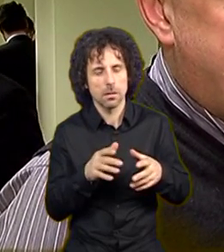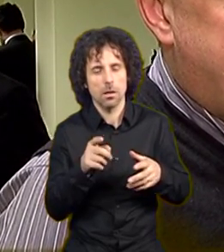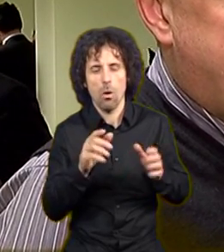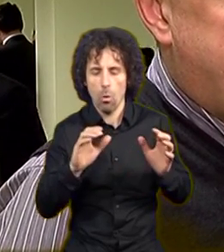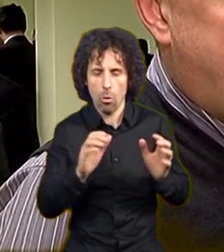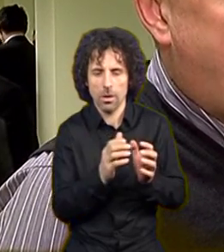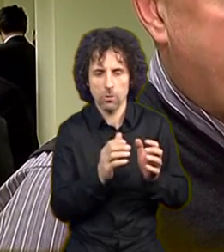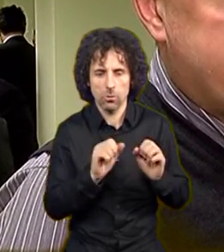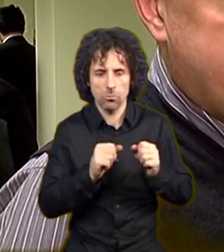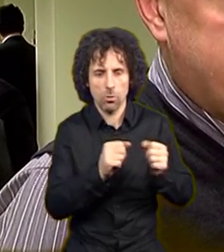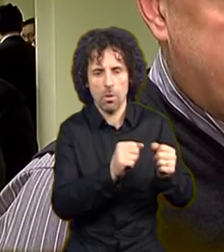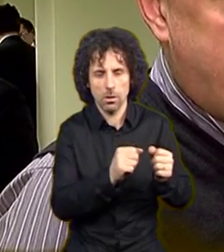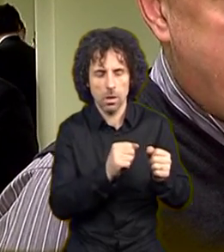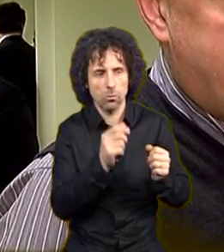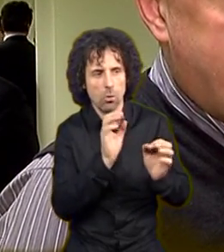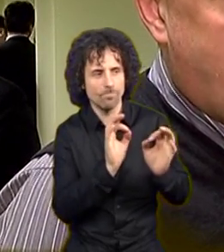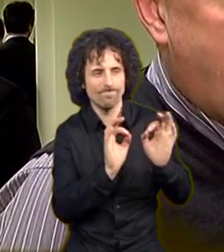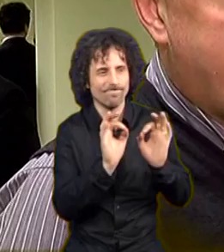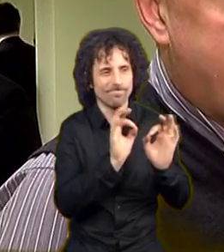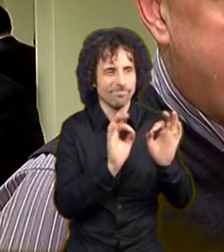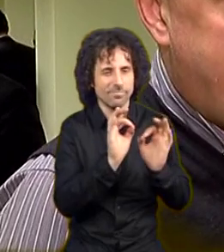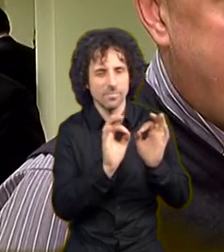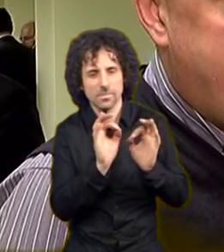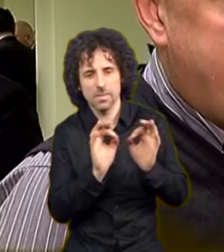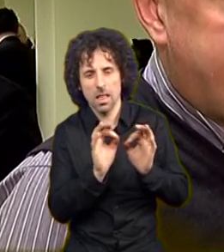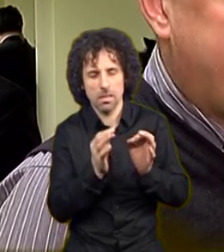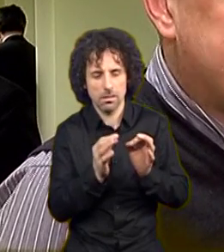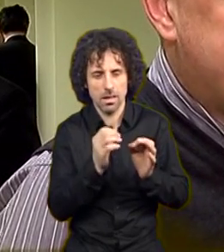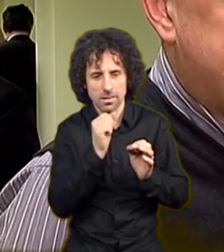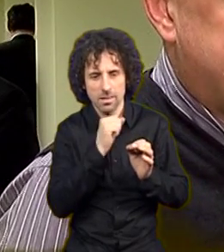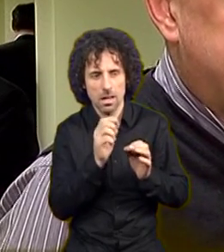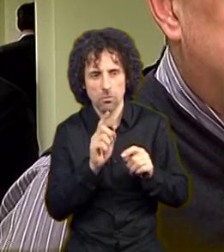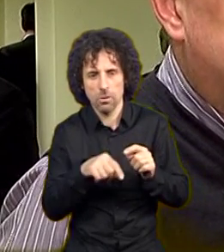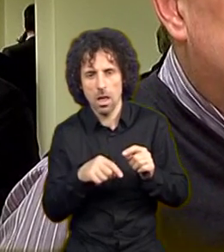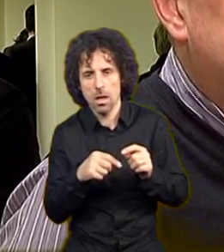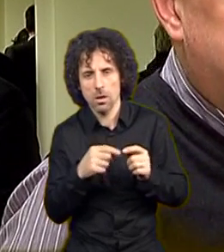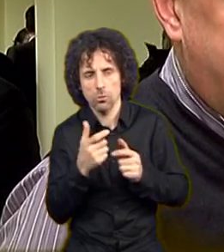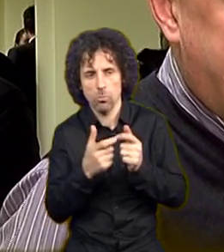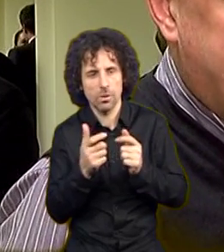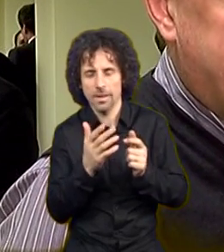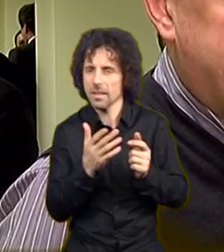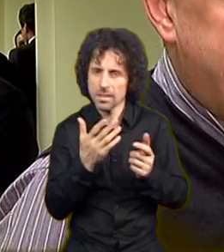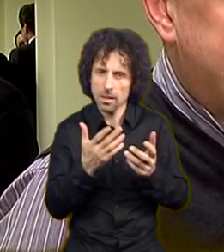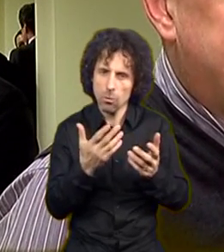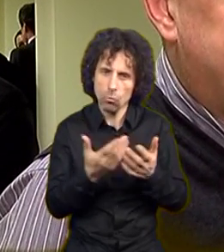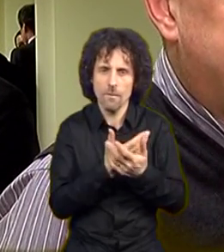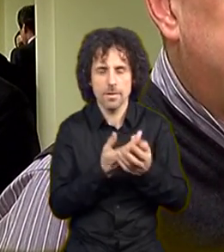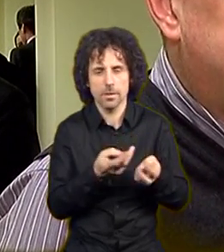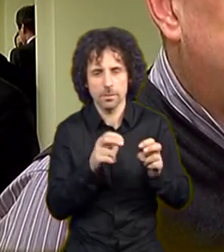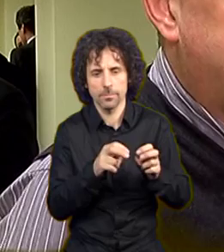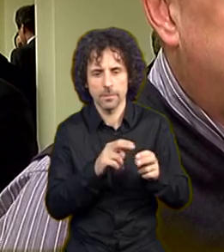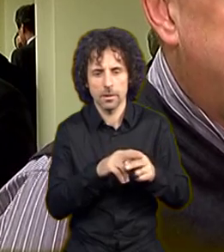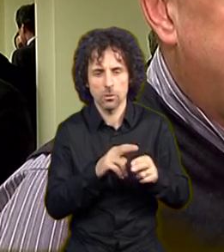ograniczyły się te działania jedynie do korygowania tego, co już jest źle zrobione. Miejsc,